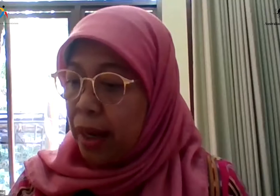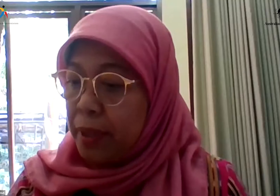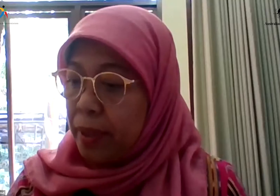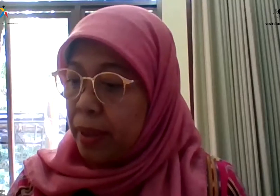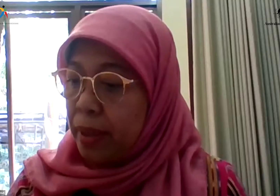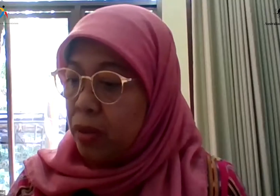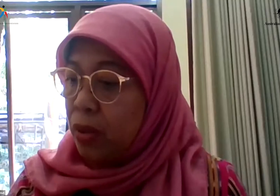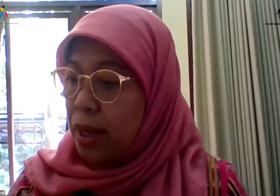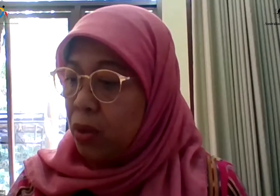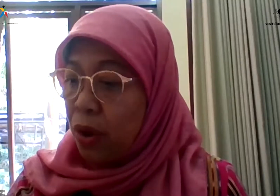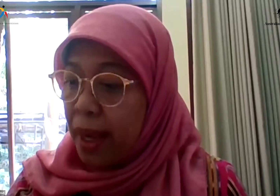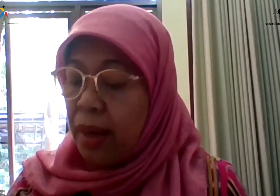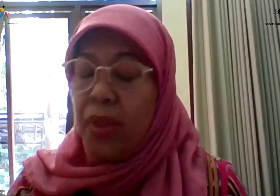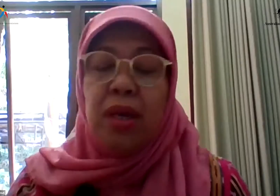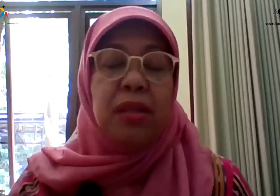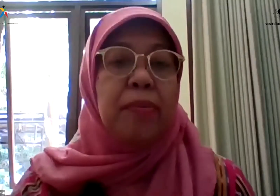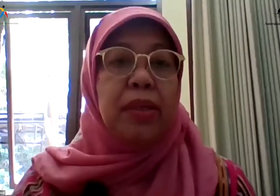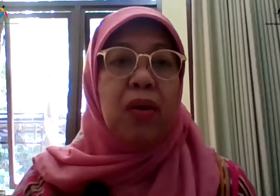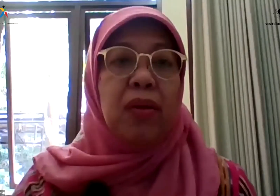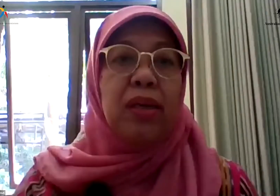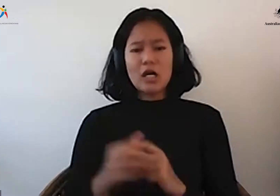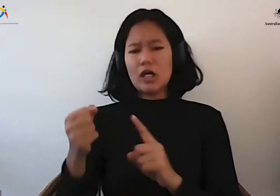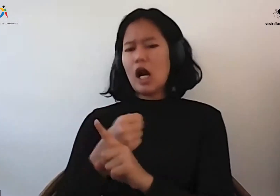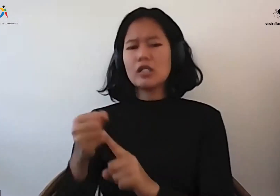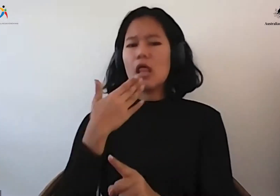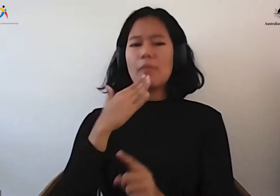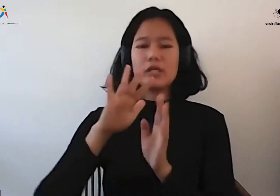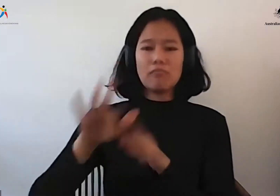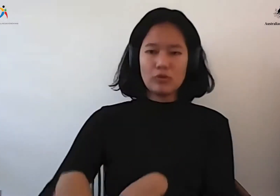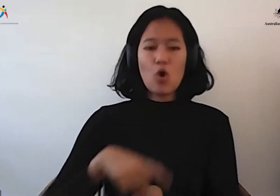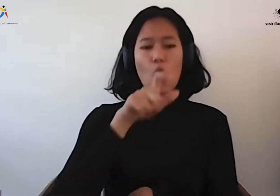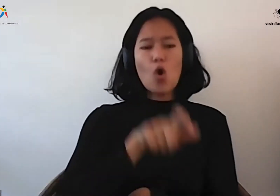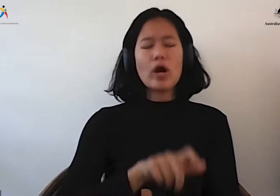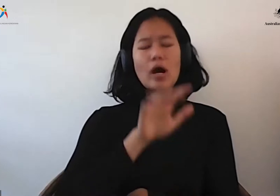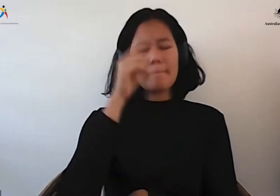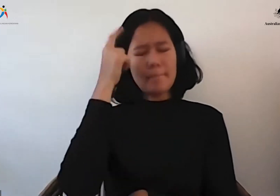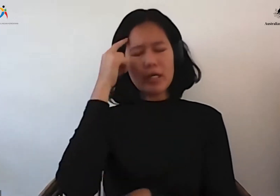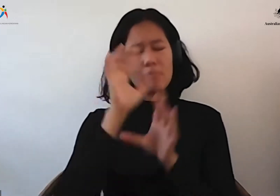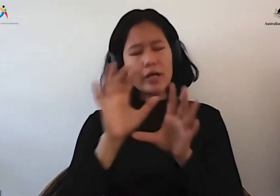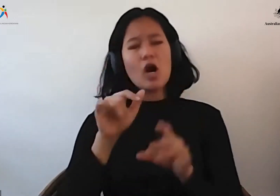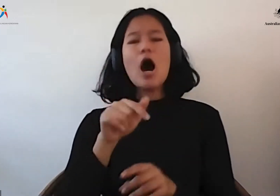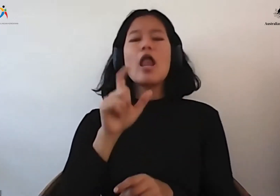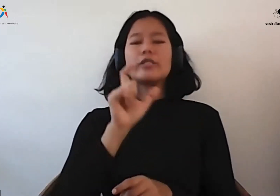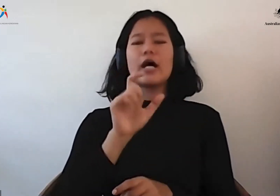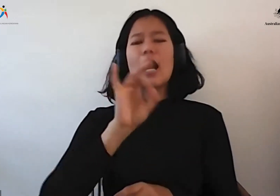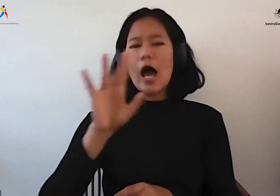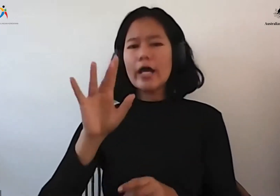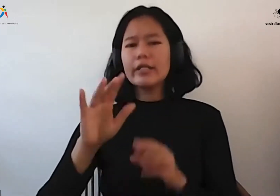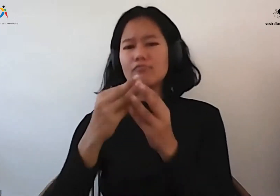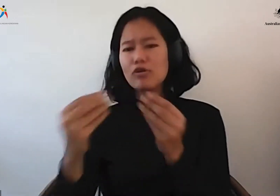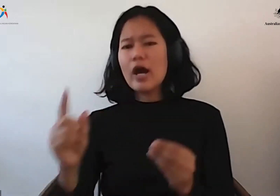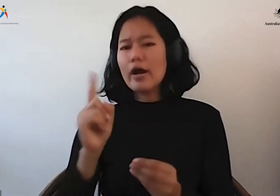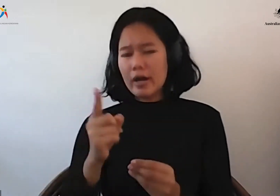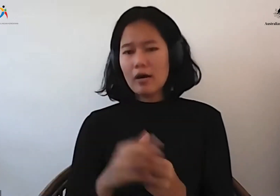ini dianggap sebagai sesuatu yang normal dan banyak orang yang berpikiran bahwa ada cara lain untuk menyelesaikan konflik. Konflik